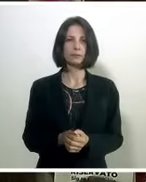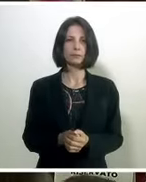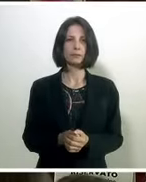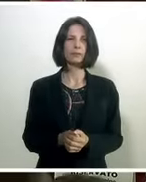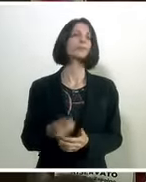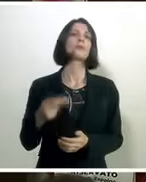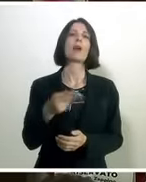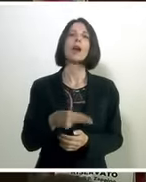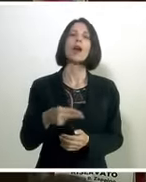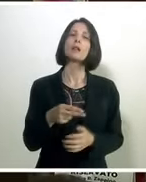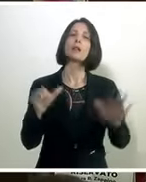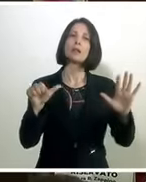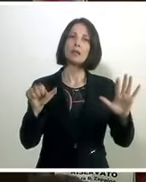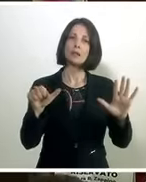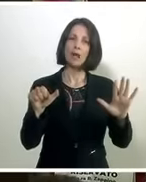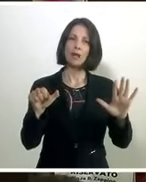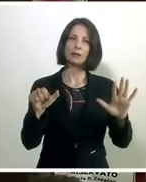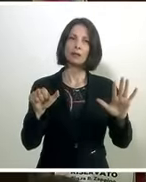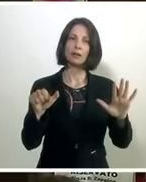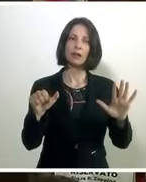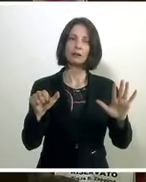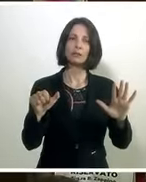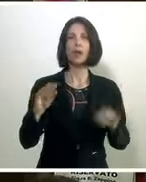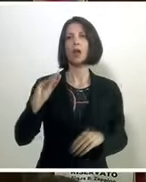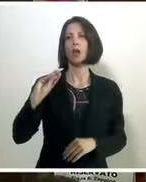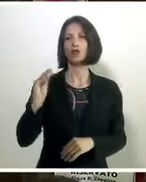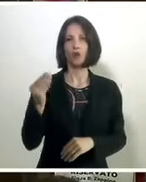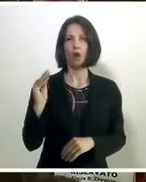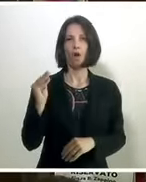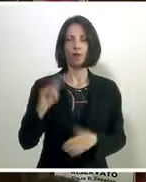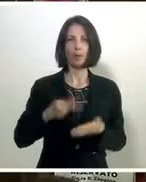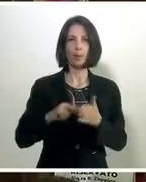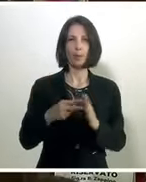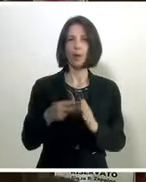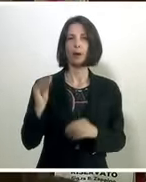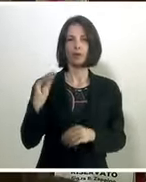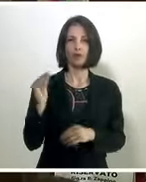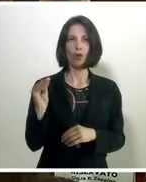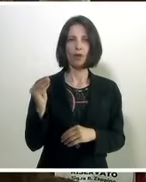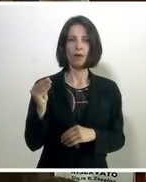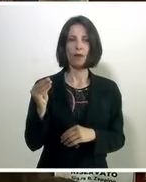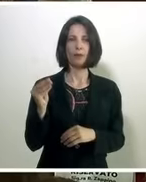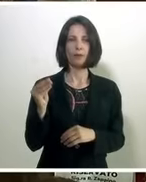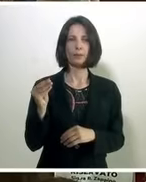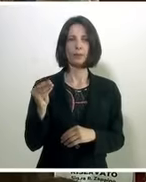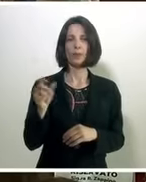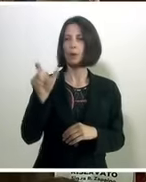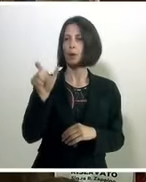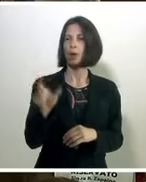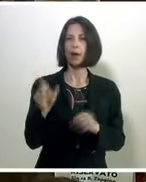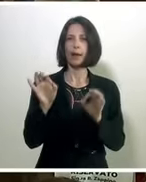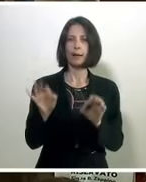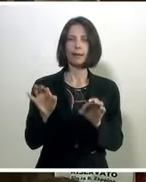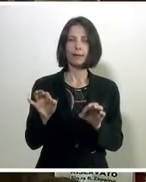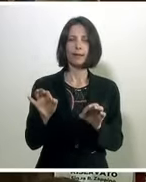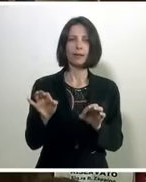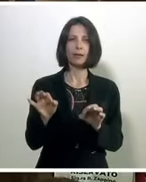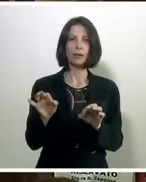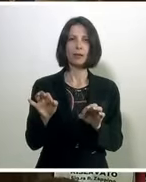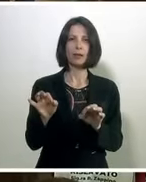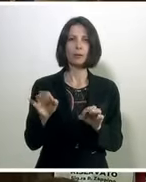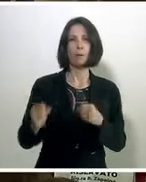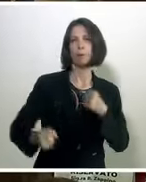negli anni 60 la questione giovanile aveva caratterizzato tutte le società occidentali producendo movimenti di